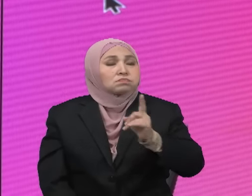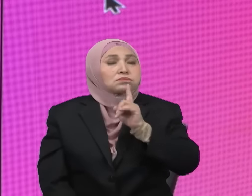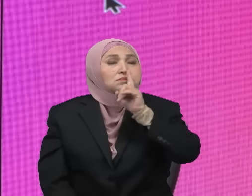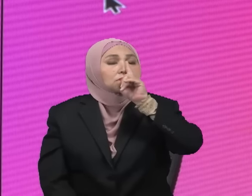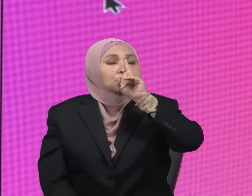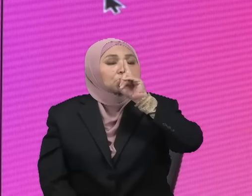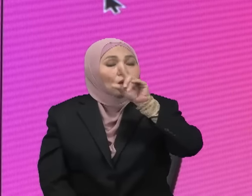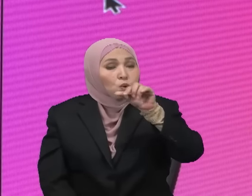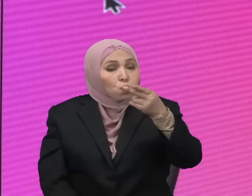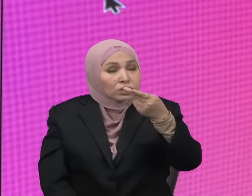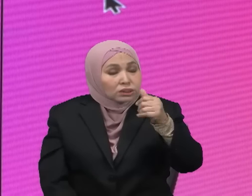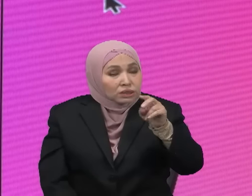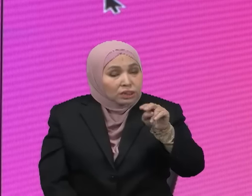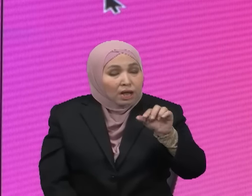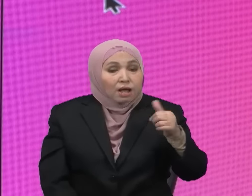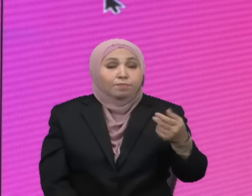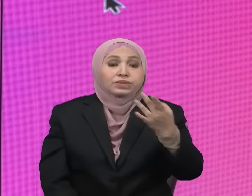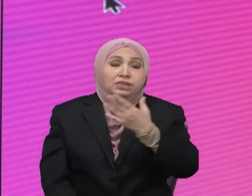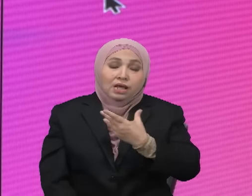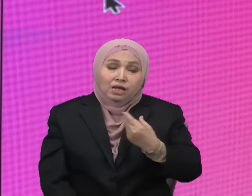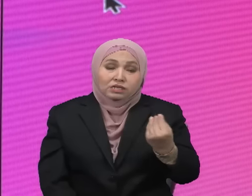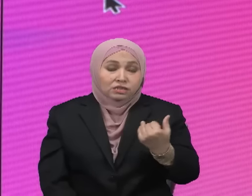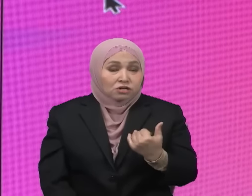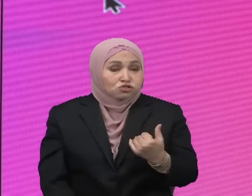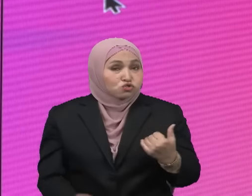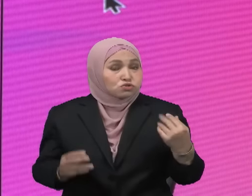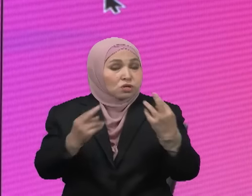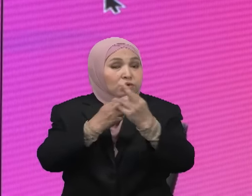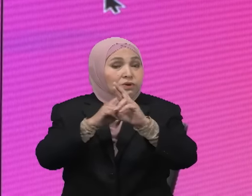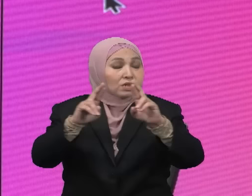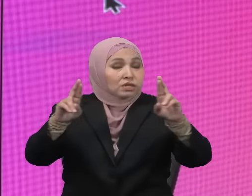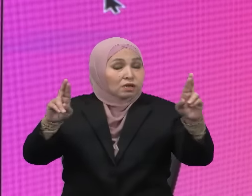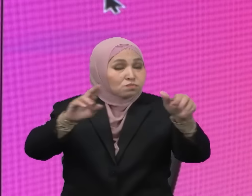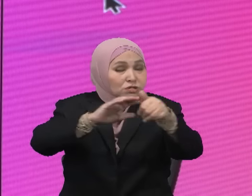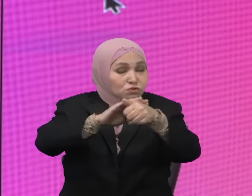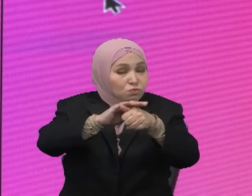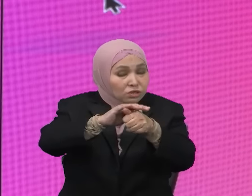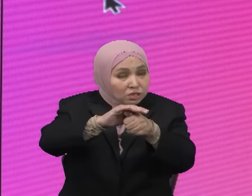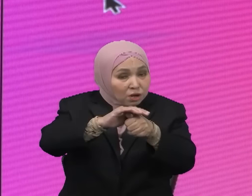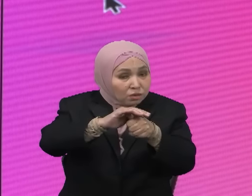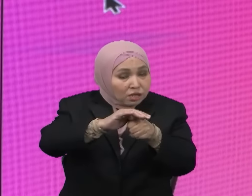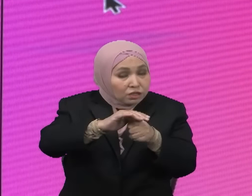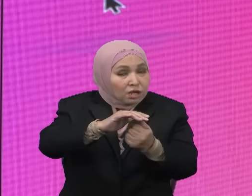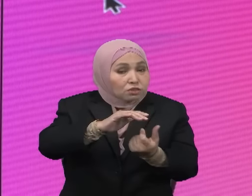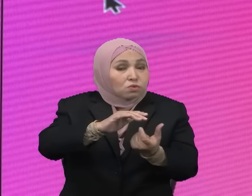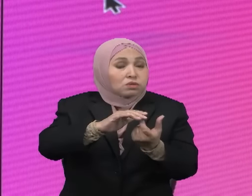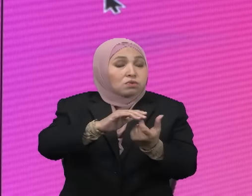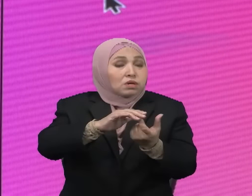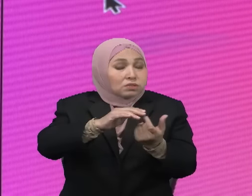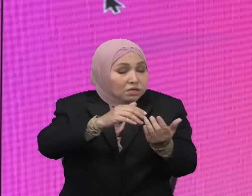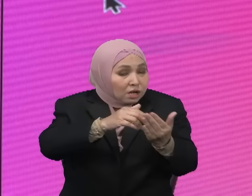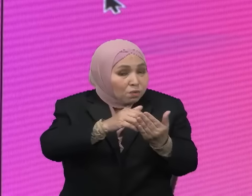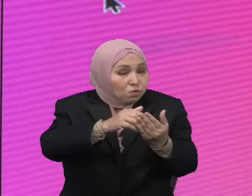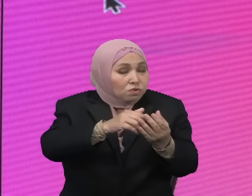untuk gunnah. Dan juga kita standby menyembunyikan nun tadi di mana? Di sisi huruf syin. Huruf